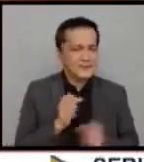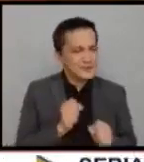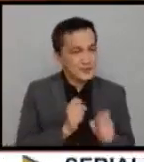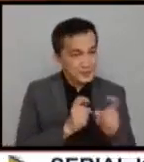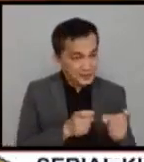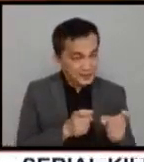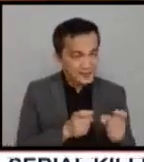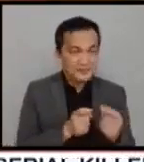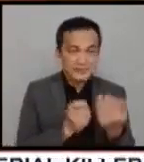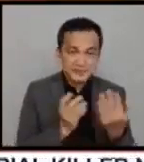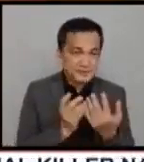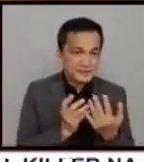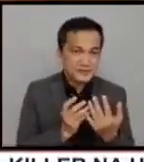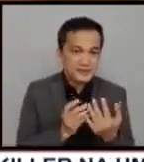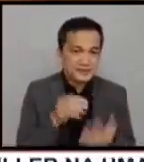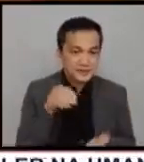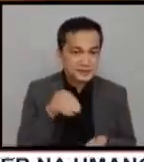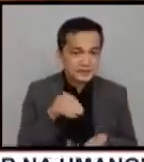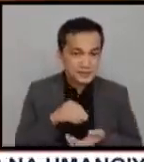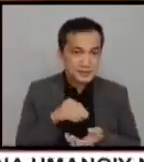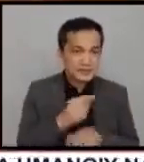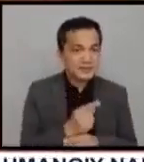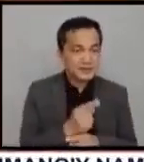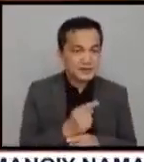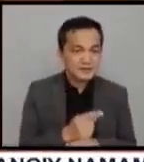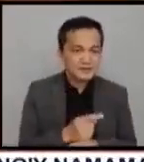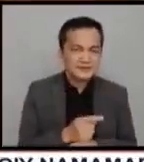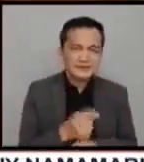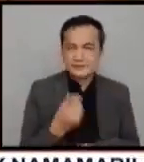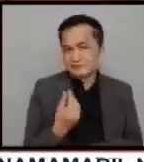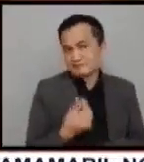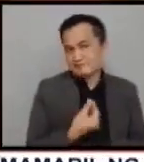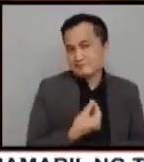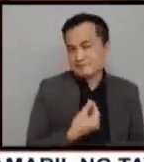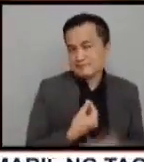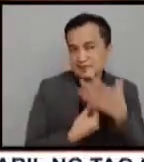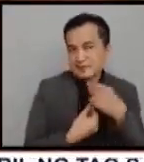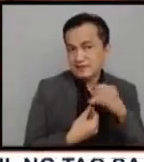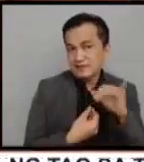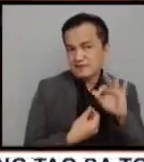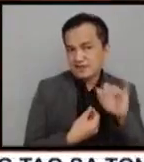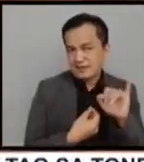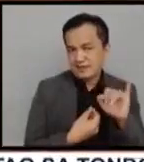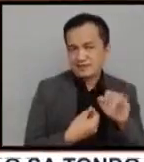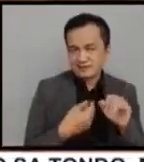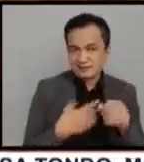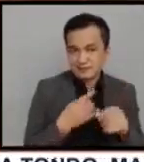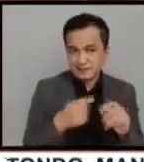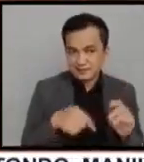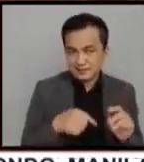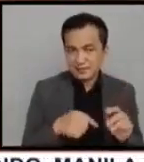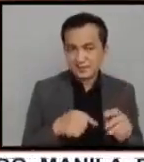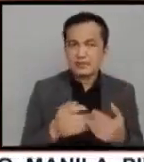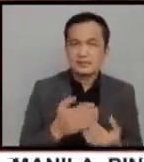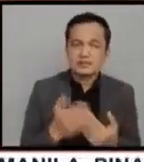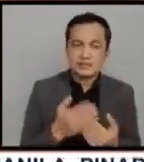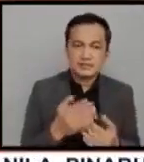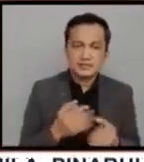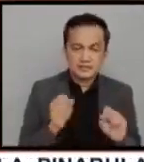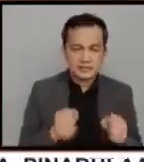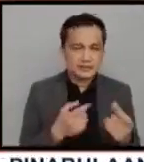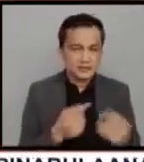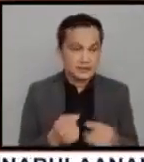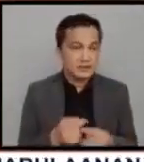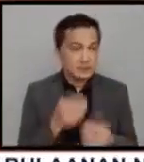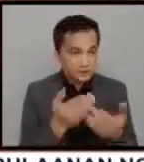pang souvenir, di ba? Yan, Fifi, ang ganda nito. I'm sure matatypan mo to, di ba? Well, napakadali lang. Kayang-kayang gawin to ng mga